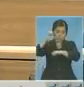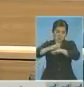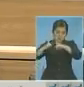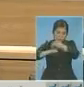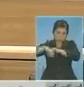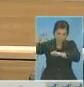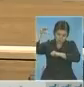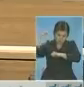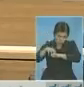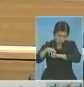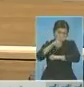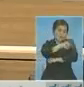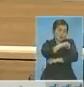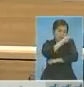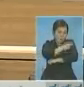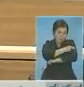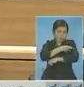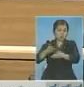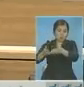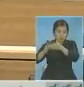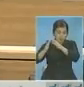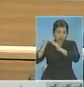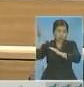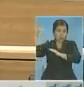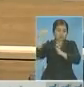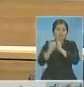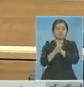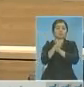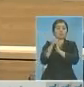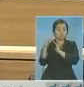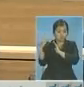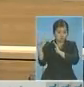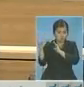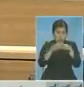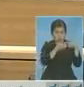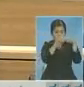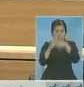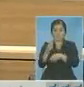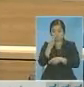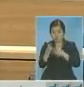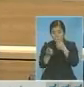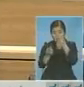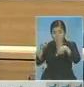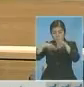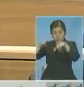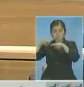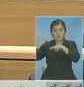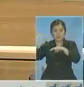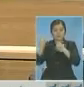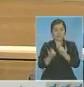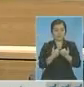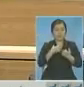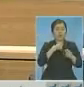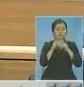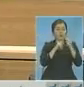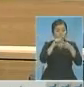ลศูนย์สุขภาพอินโดจีนตามมติครม.สัญจรที่จังหวัดอุดรธานีค่ะวันนี้ดิฉันมีเรื่องที่จะหารือต่อท่านประธาน2เรื่องค่ะ